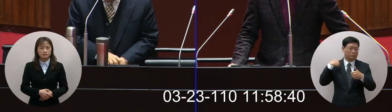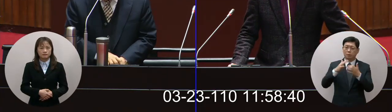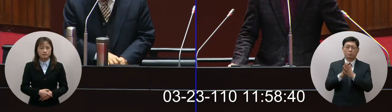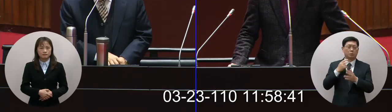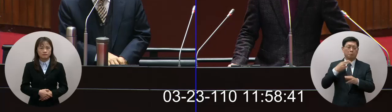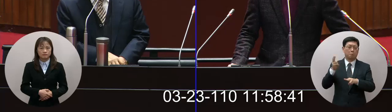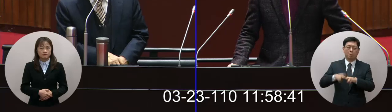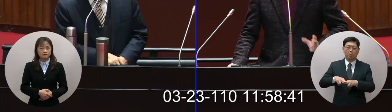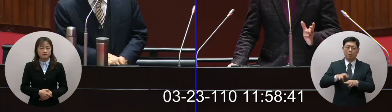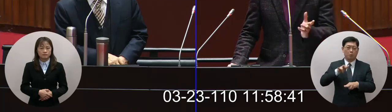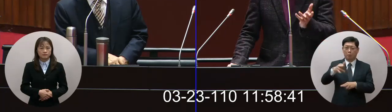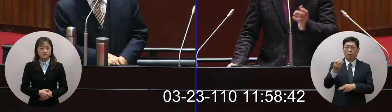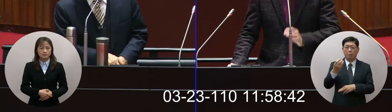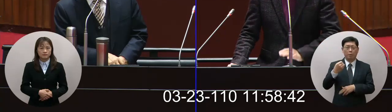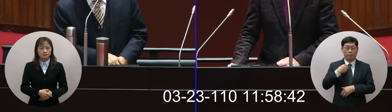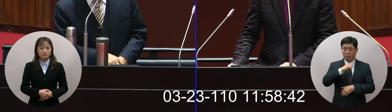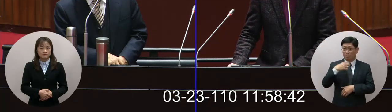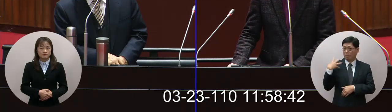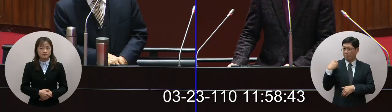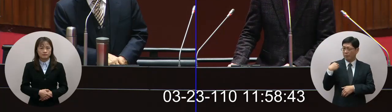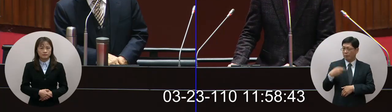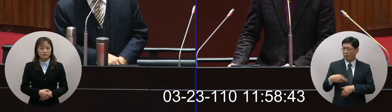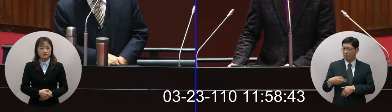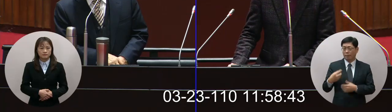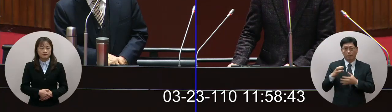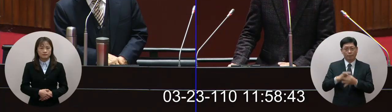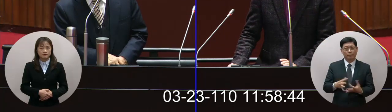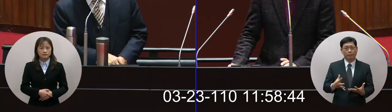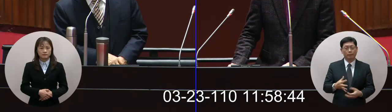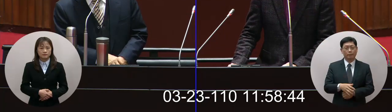停飞了，为什么台湾还在飞呢？